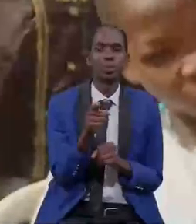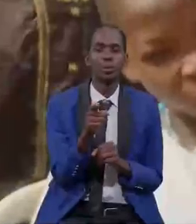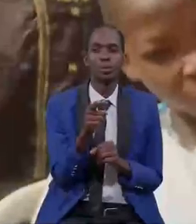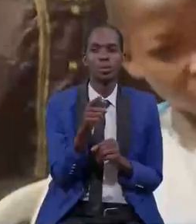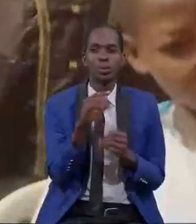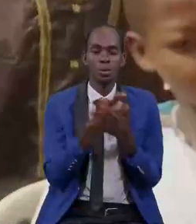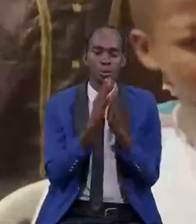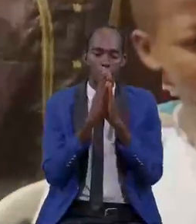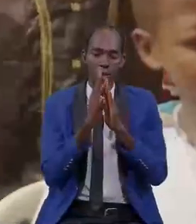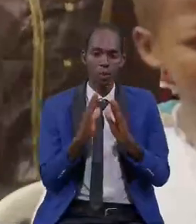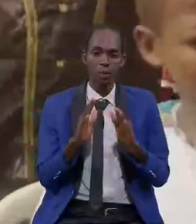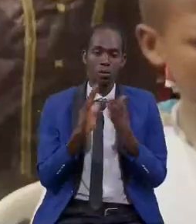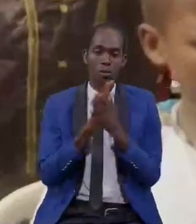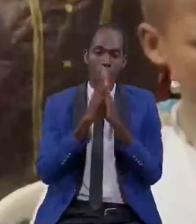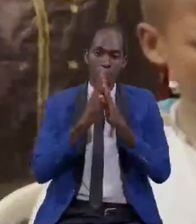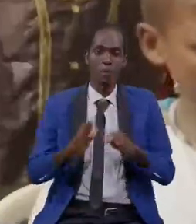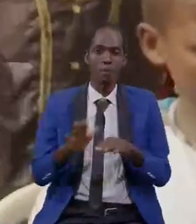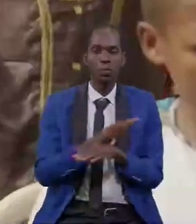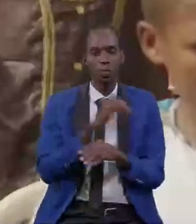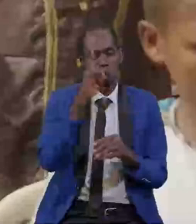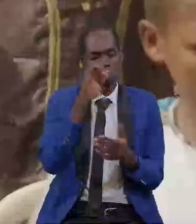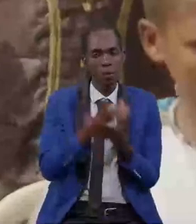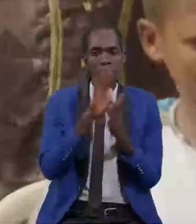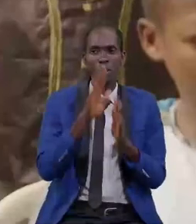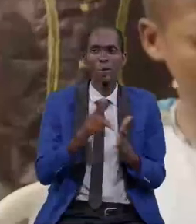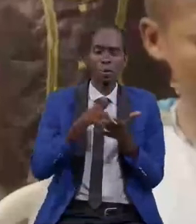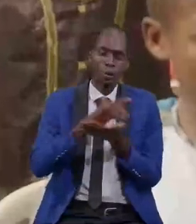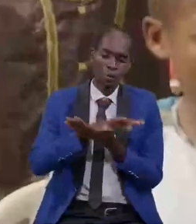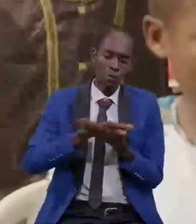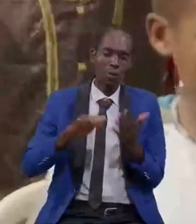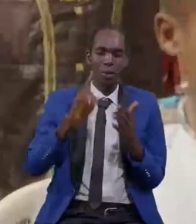fera de toi un croyant paisible, un croyant purifié,